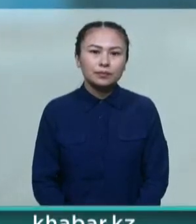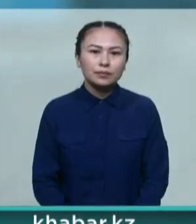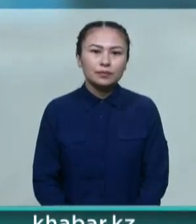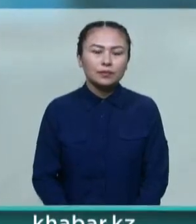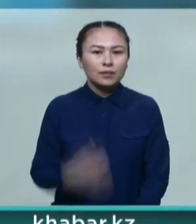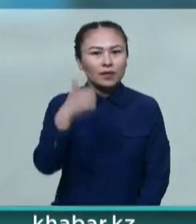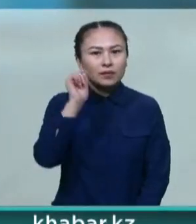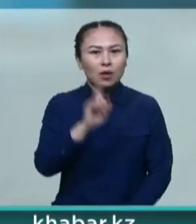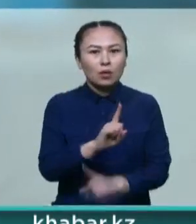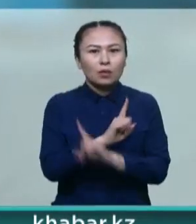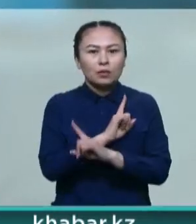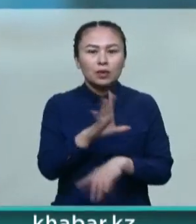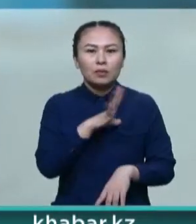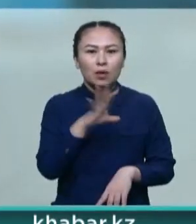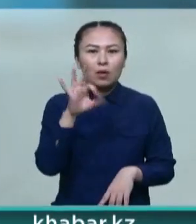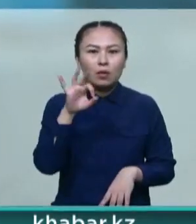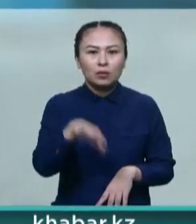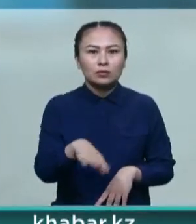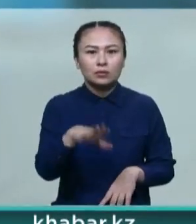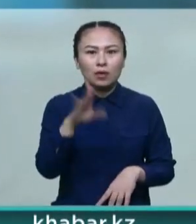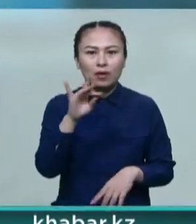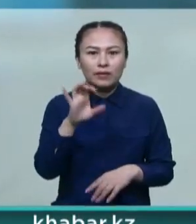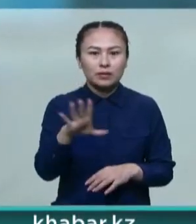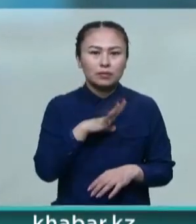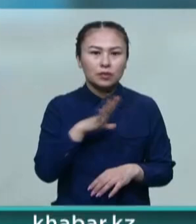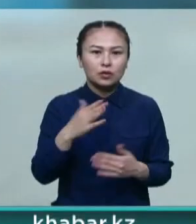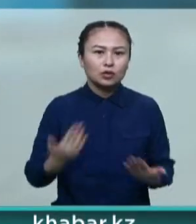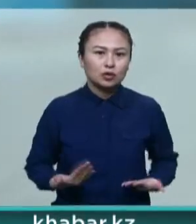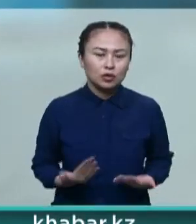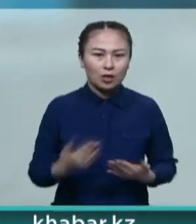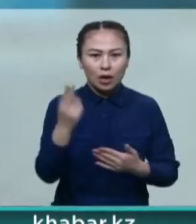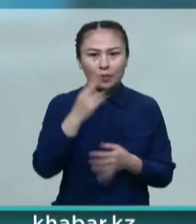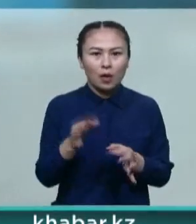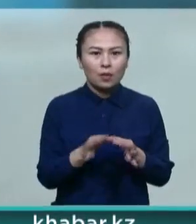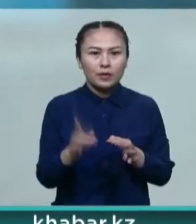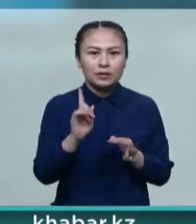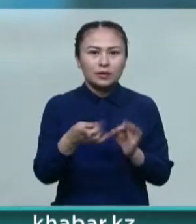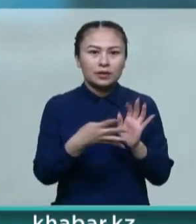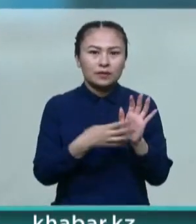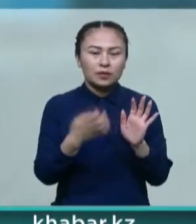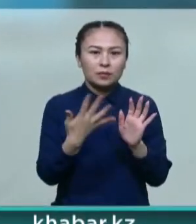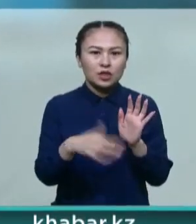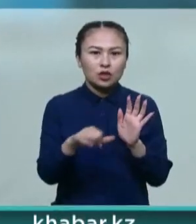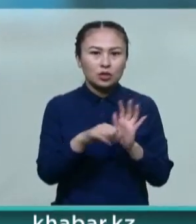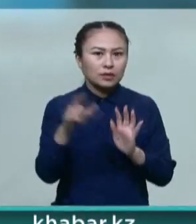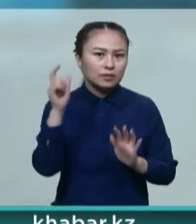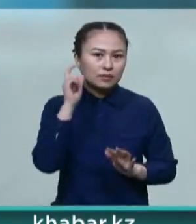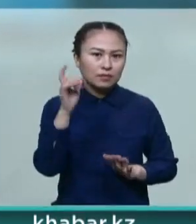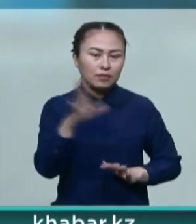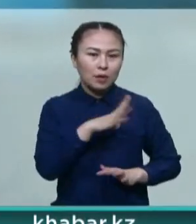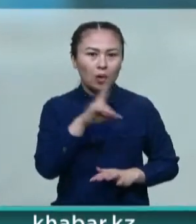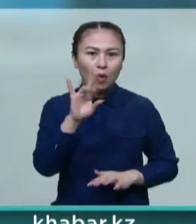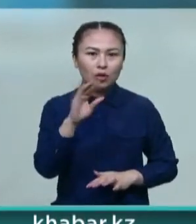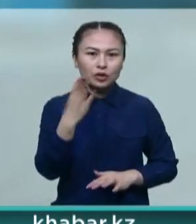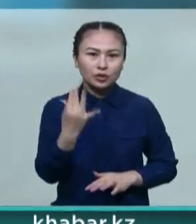Кеше коронавирустан көз жұмған науқас Ақмола облысының тұрғыны болып шықты. 1956 жылы туған әйел Елорда іргесіндегі